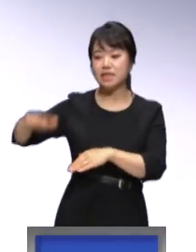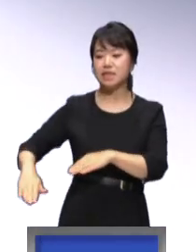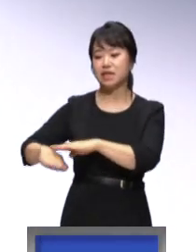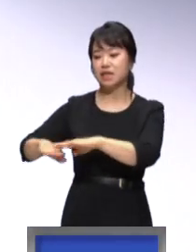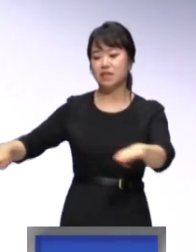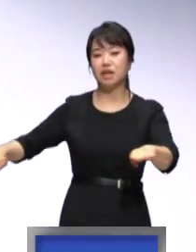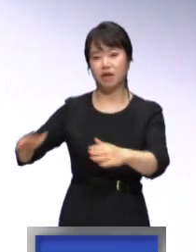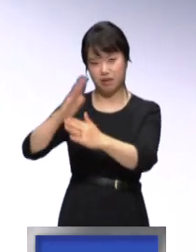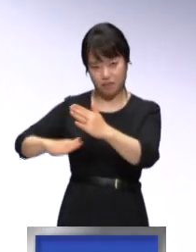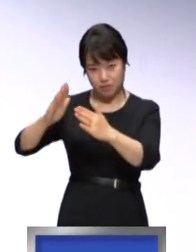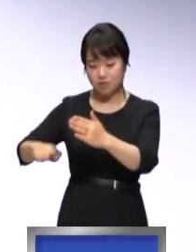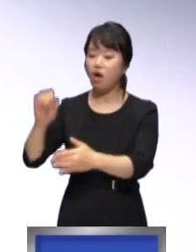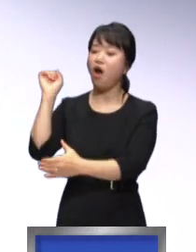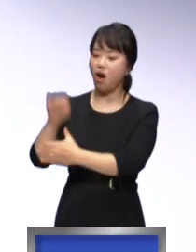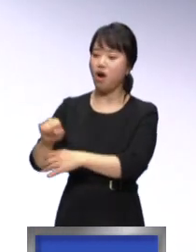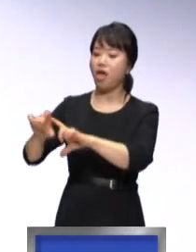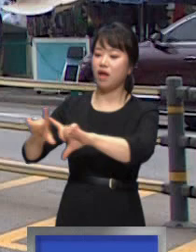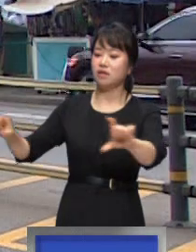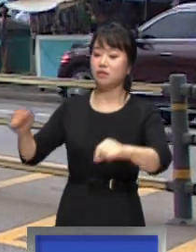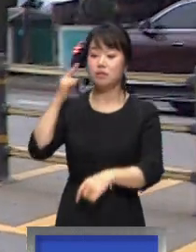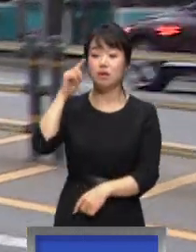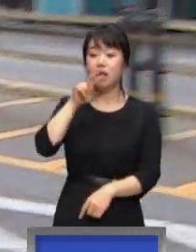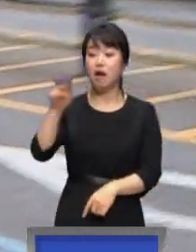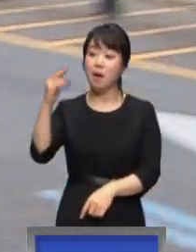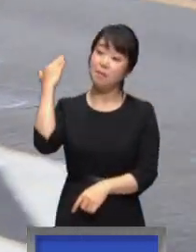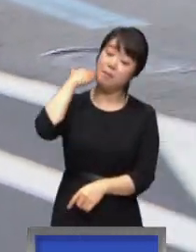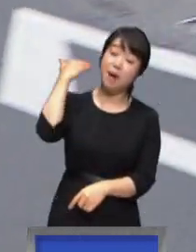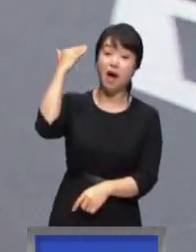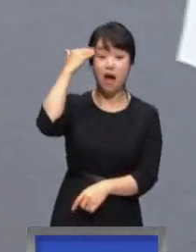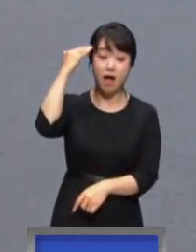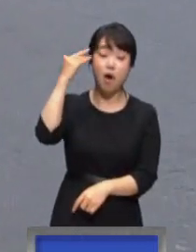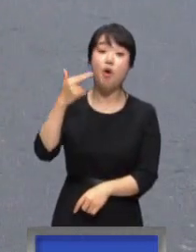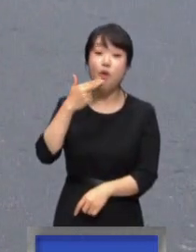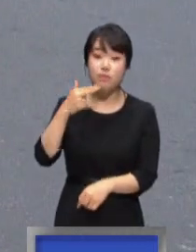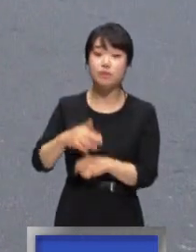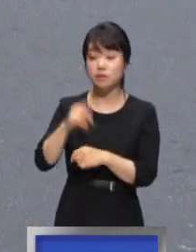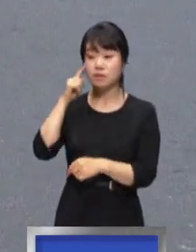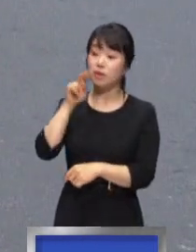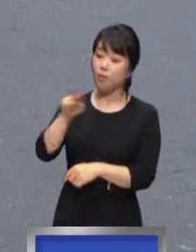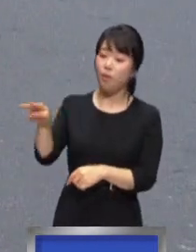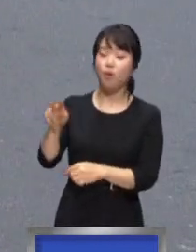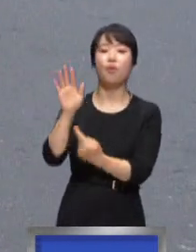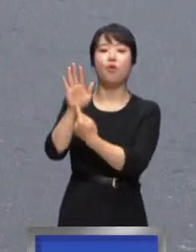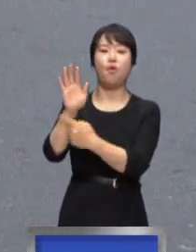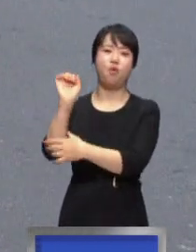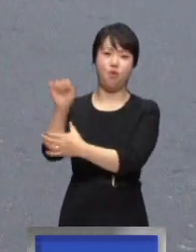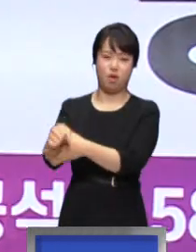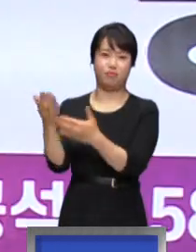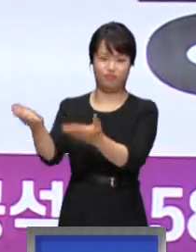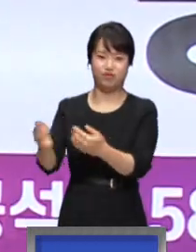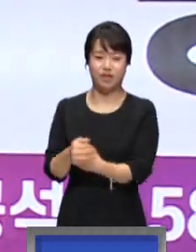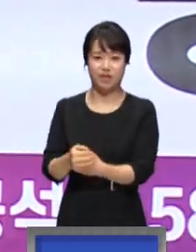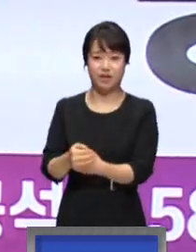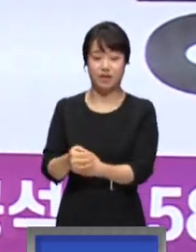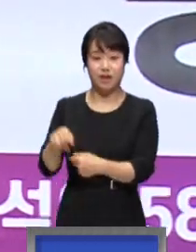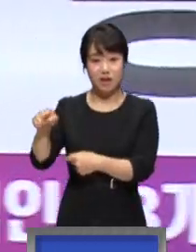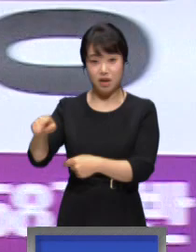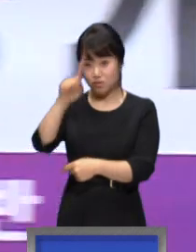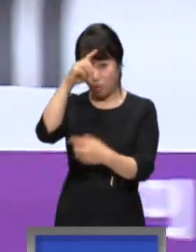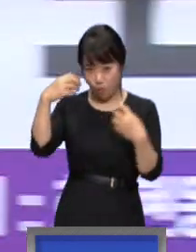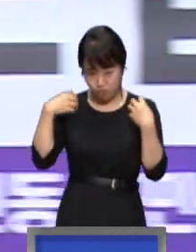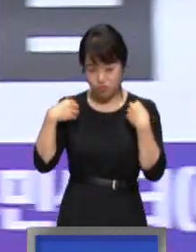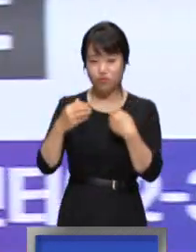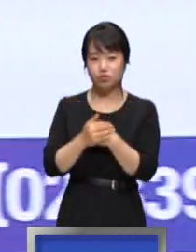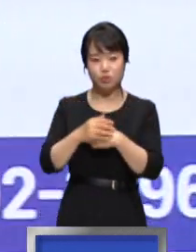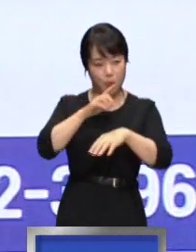게시대. 보행자나 운전자의 시야를 가리지 않아 안전사고에 대비하는 차원입니다. 지정 게시대에는 국가,